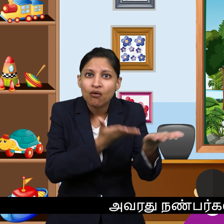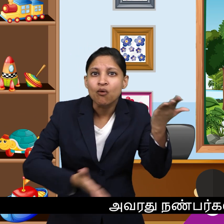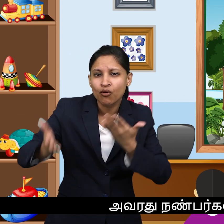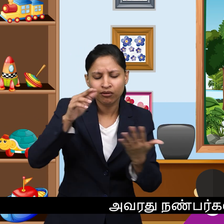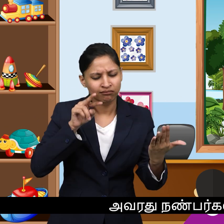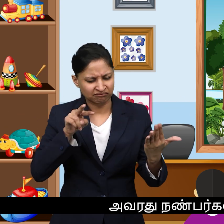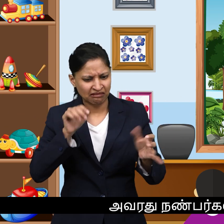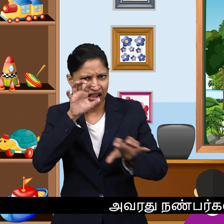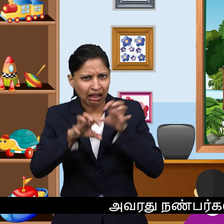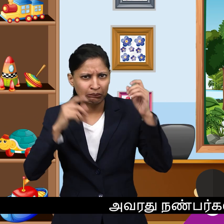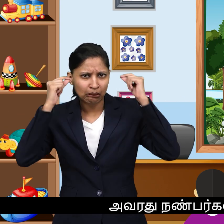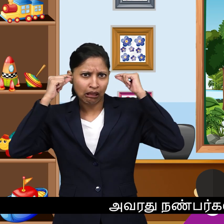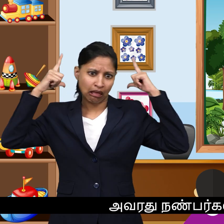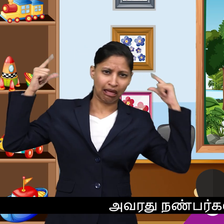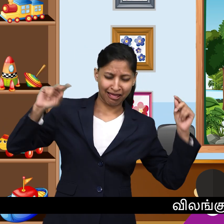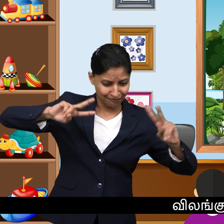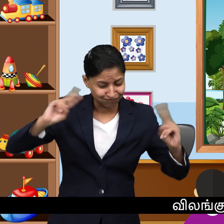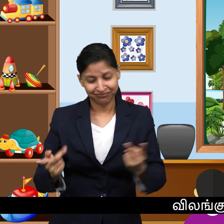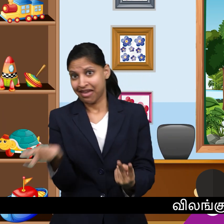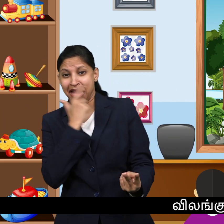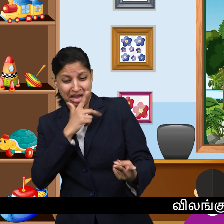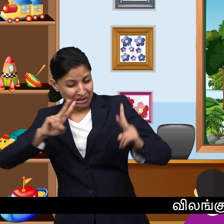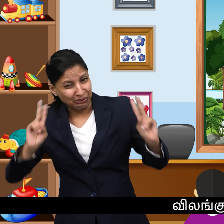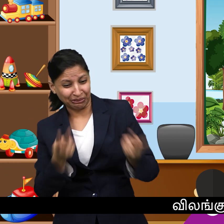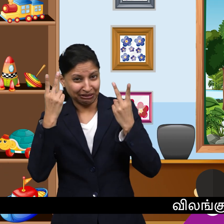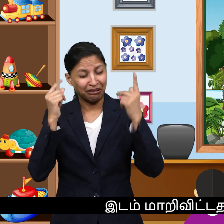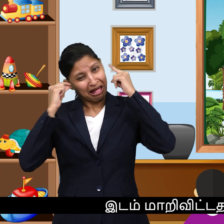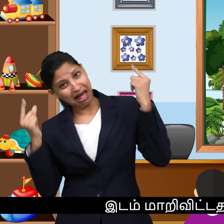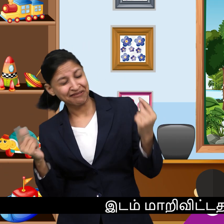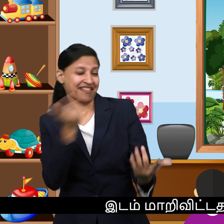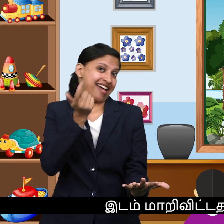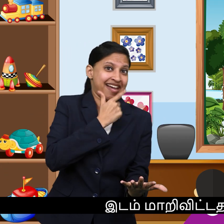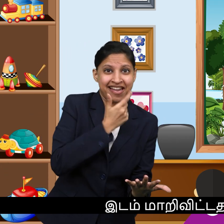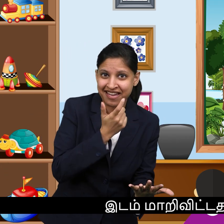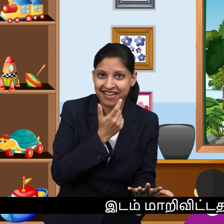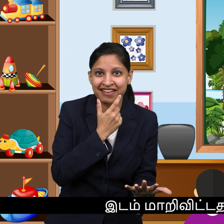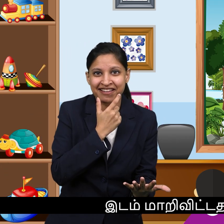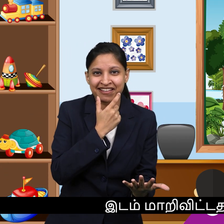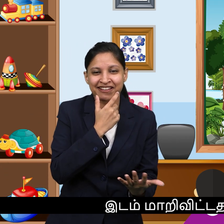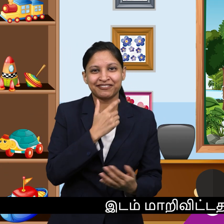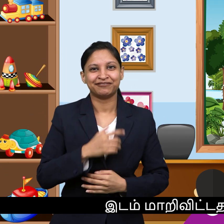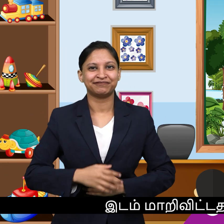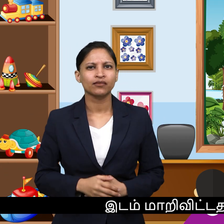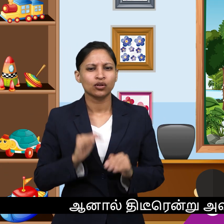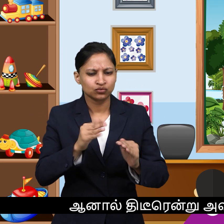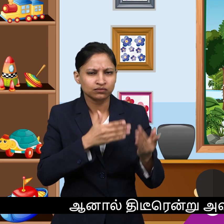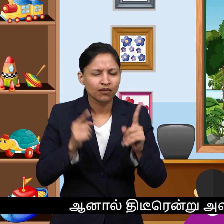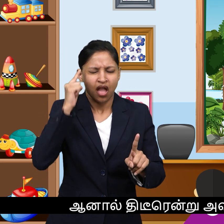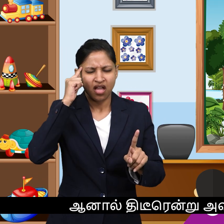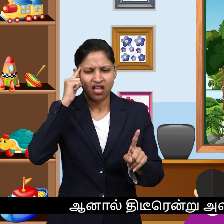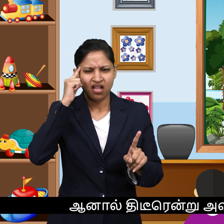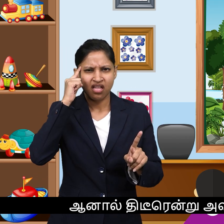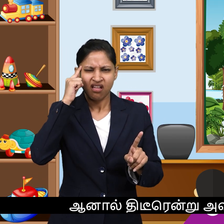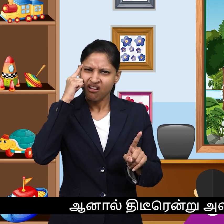அவரது நண்பர்கள் ஒரு படத்தை பார்த்து விலங்குகளின் காதுகள் இடம் மாறிவிட்டதால் சிரிக்க ஆரம்பித்தனர்.